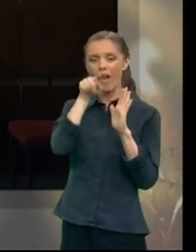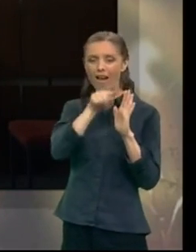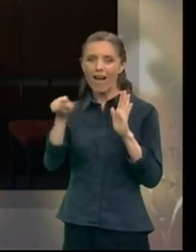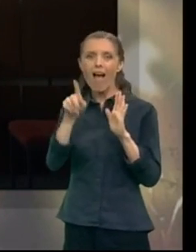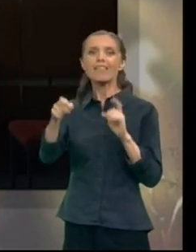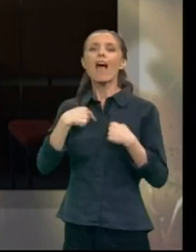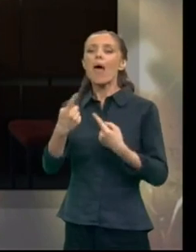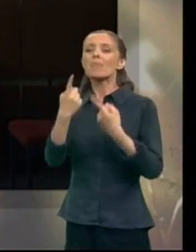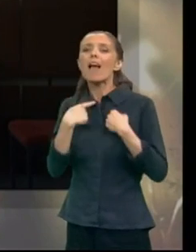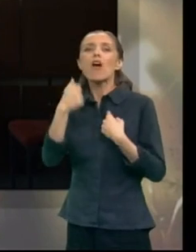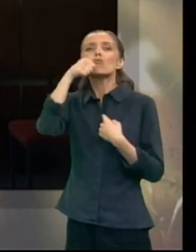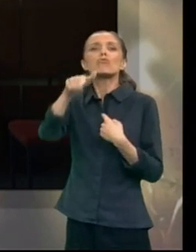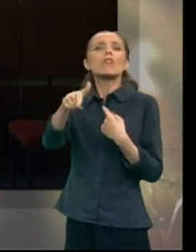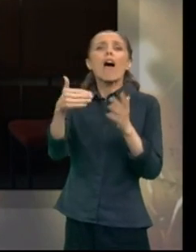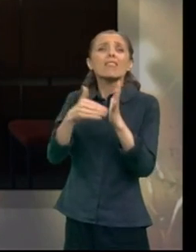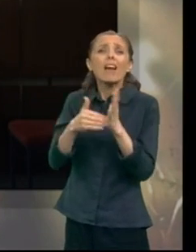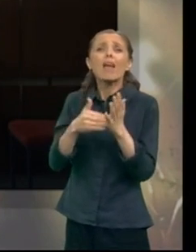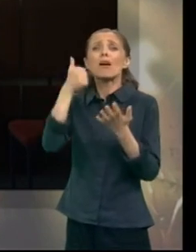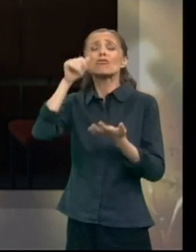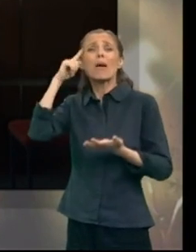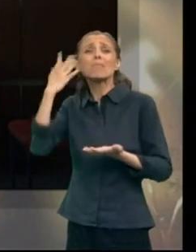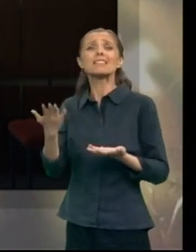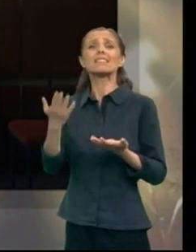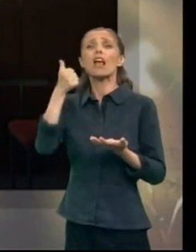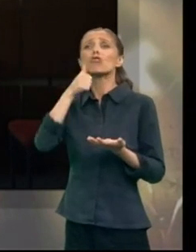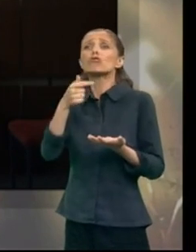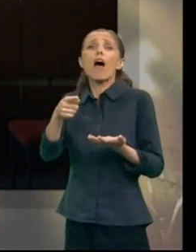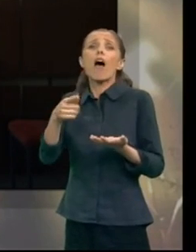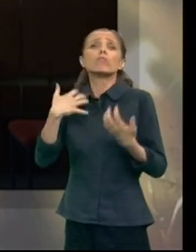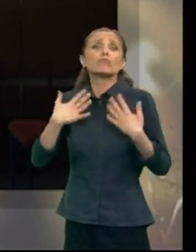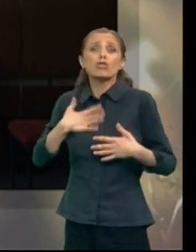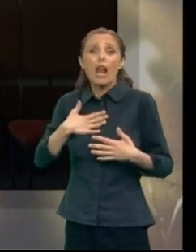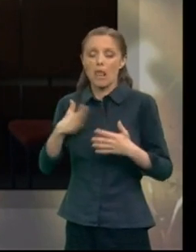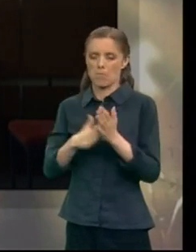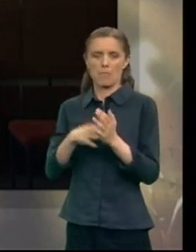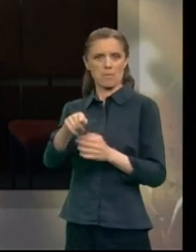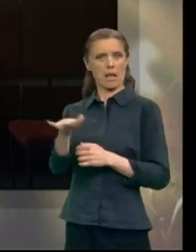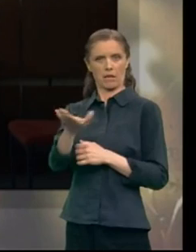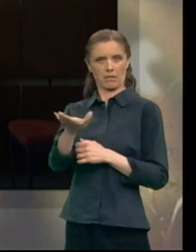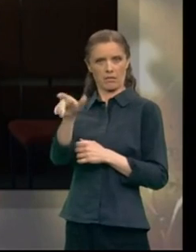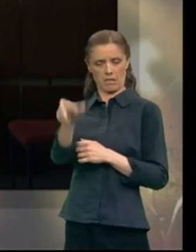šta misle, šta im je potrebno. I sada vi ako imate jedno dete koje ima